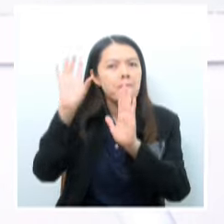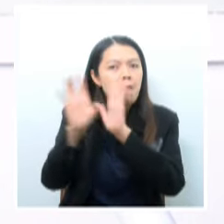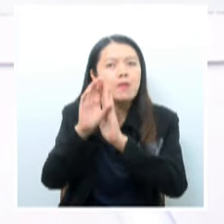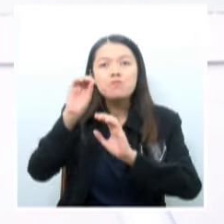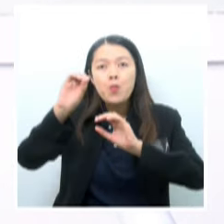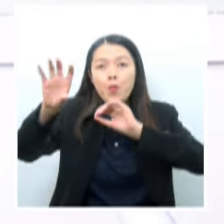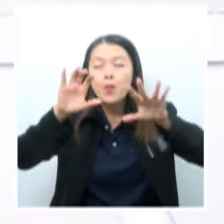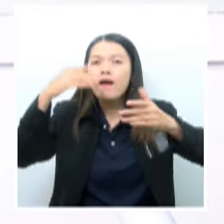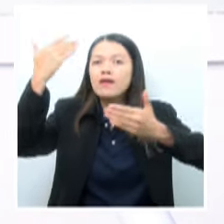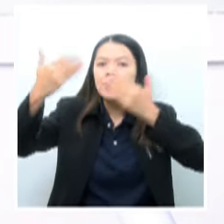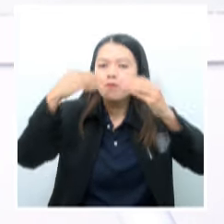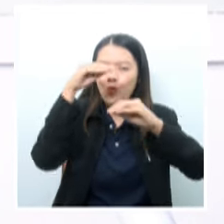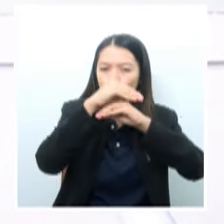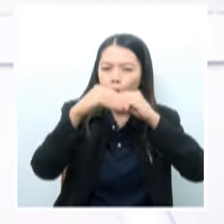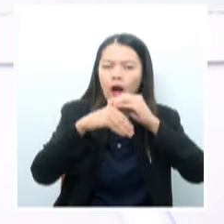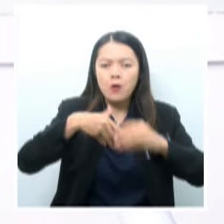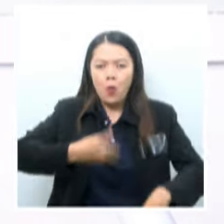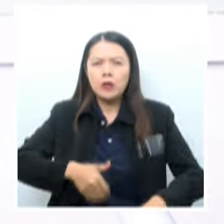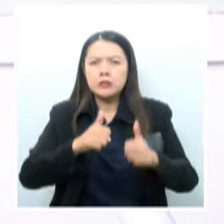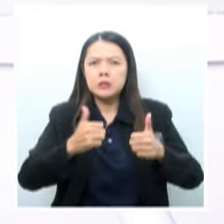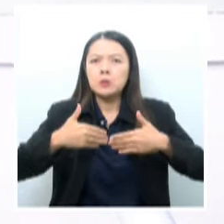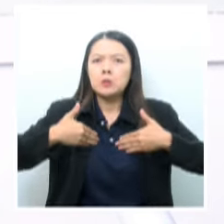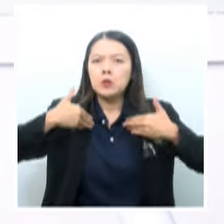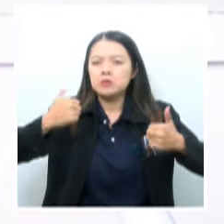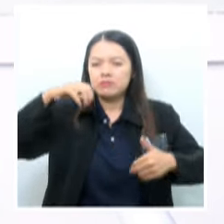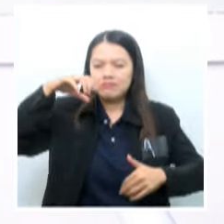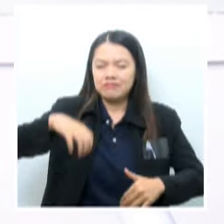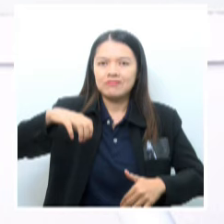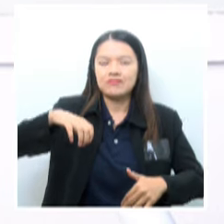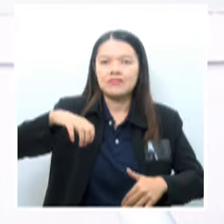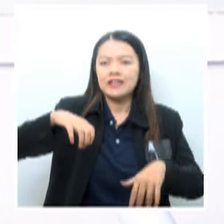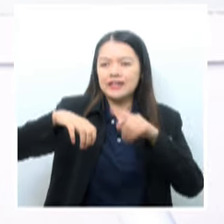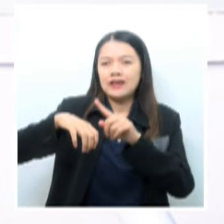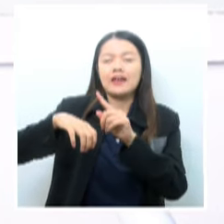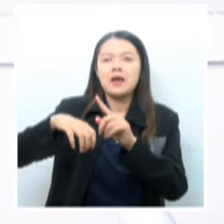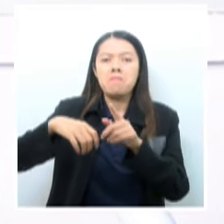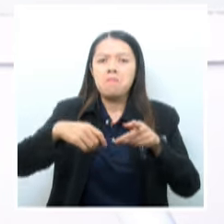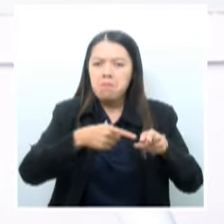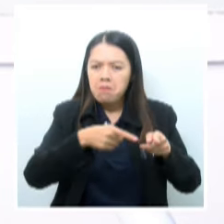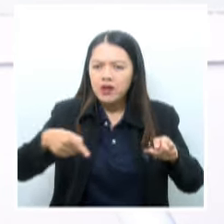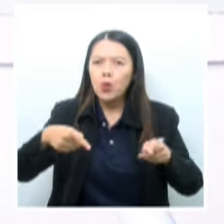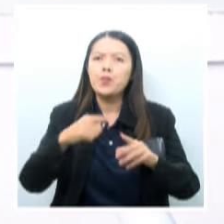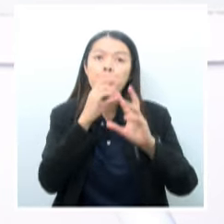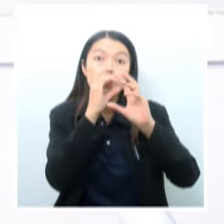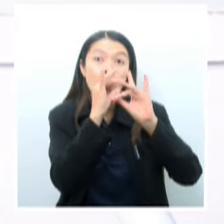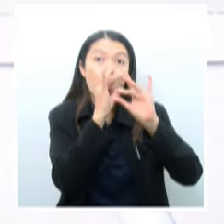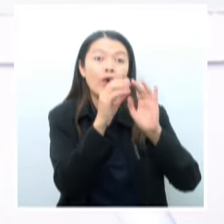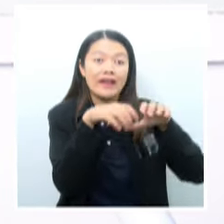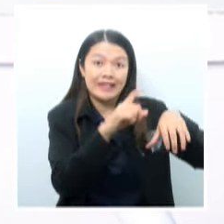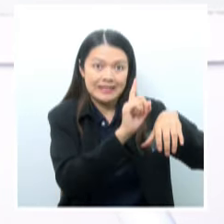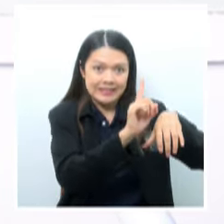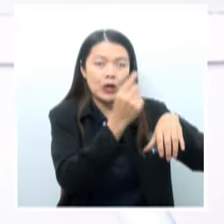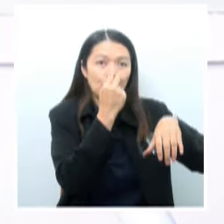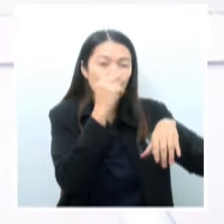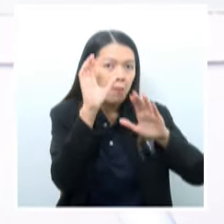ากาศกิจกรรมโครงการสุขาดีมีความสุขของสำนักงานเขตพื้นที่การศึกษาประถมศึกษาระยองเขต1กันบ้างนะคะว่าภาพบรรยาก